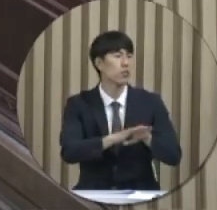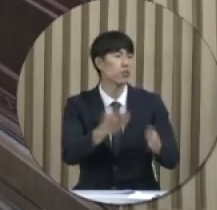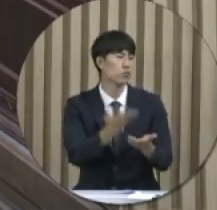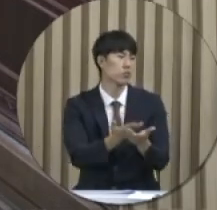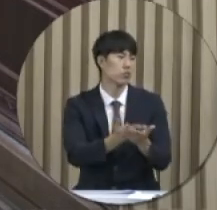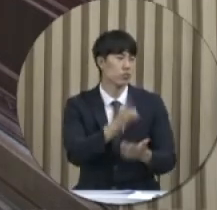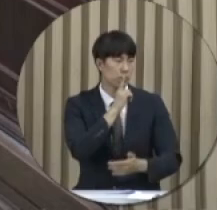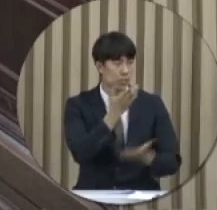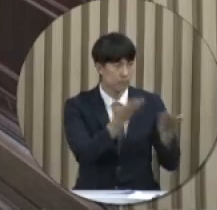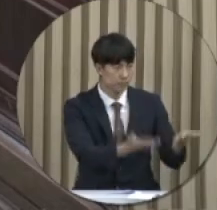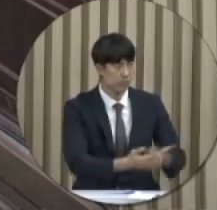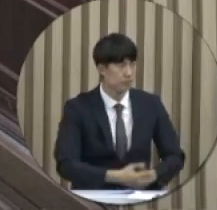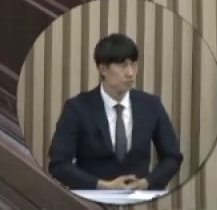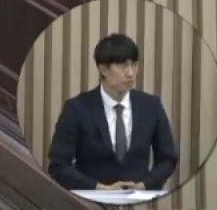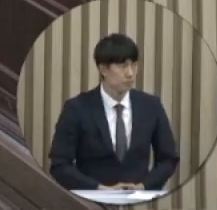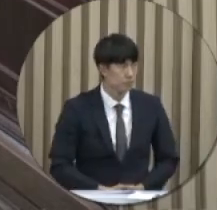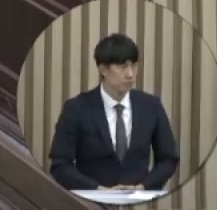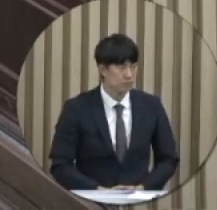말씀을 드리겠습니다.